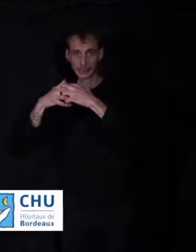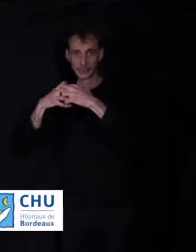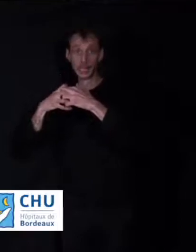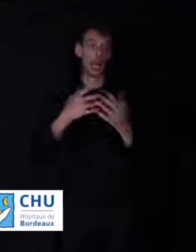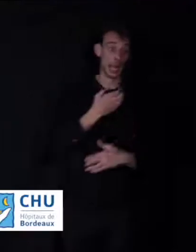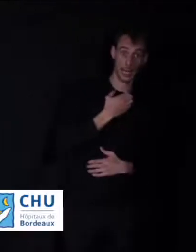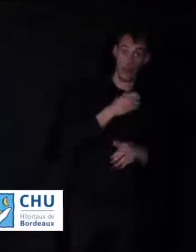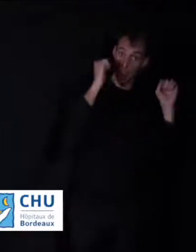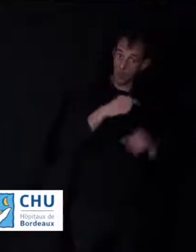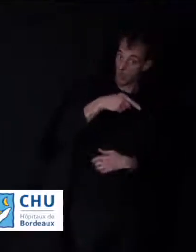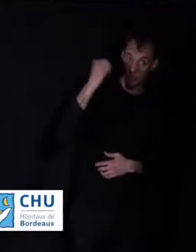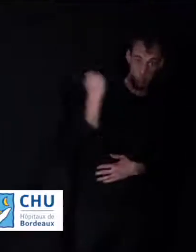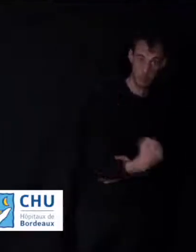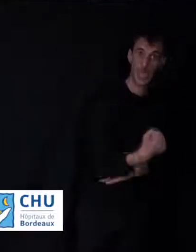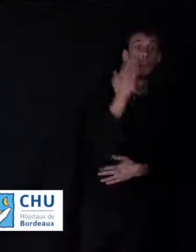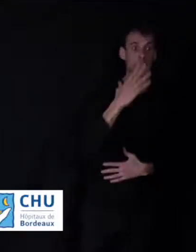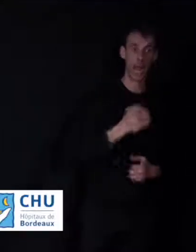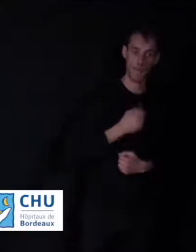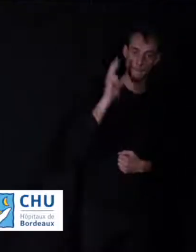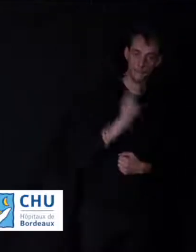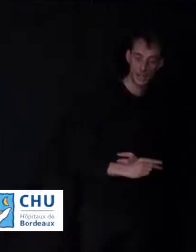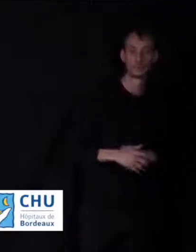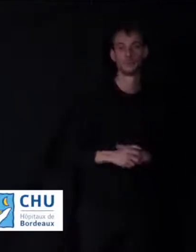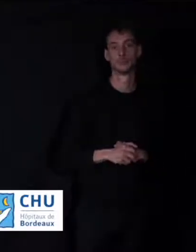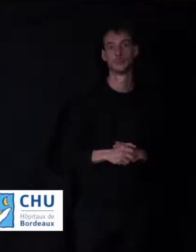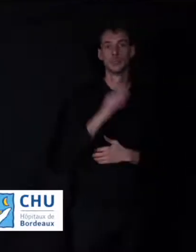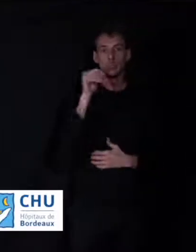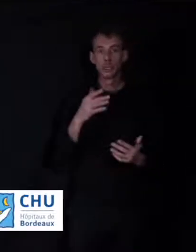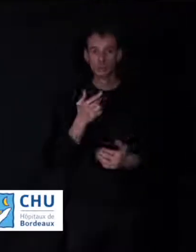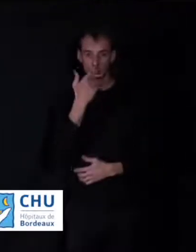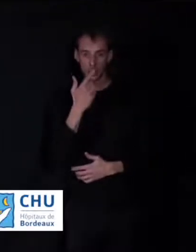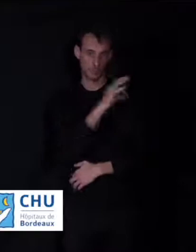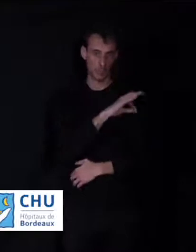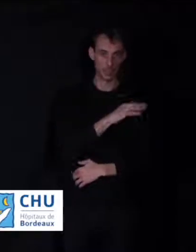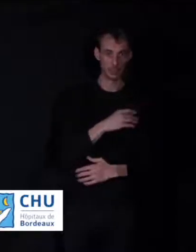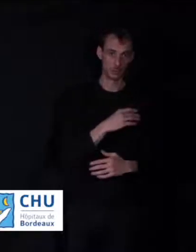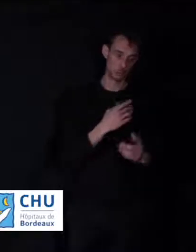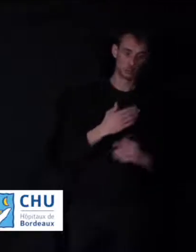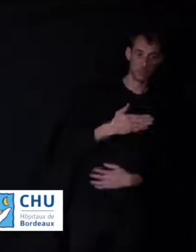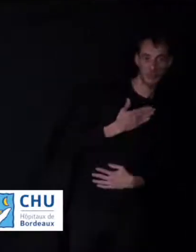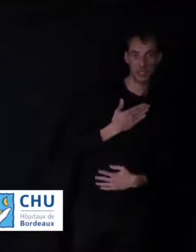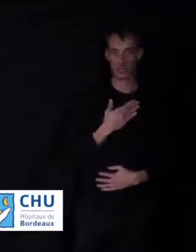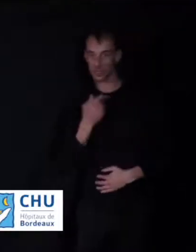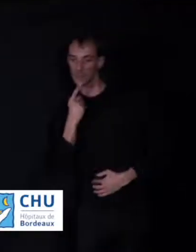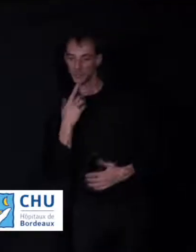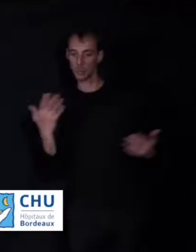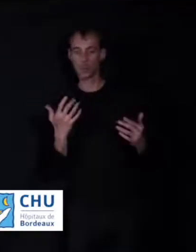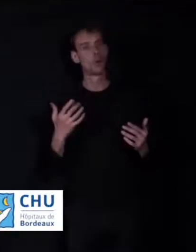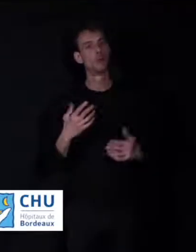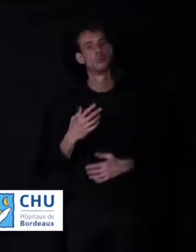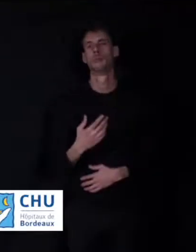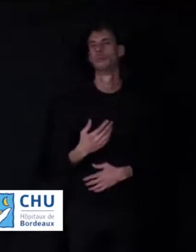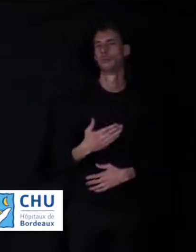complication. Et là, encore une fois, le rapport bénéfice-risque des vaccins reste extrêmement positif, et l'ANSM